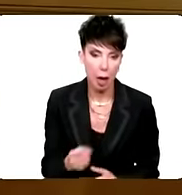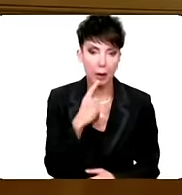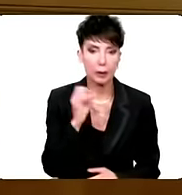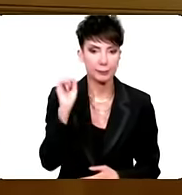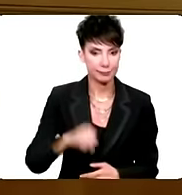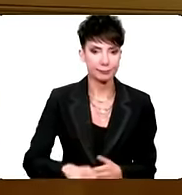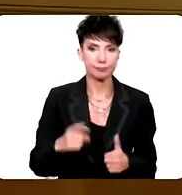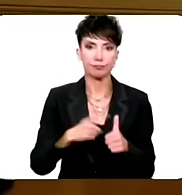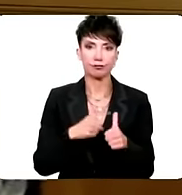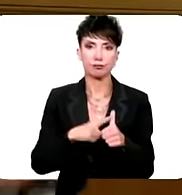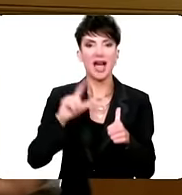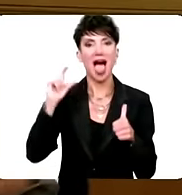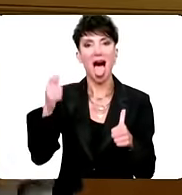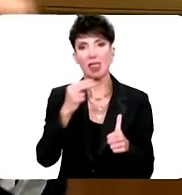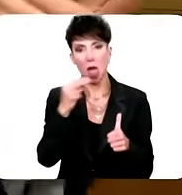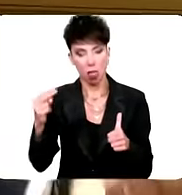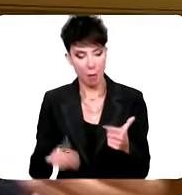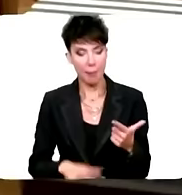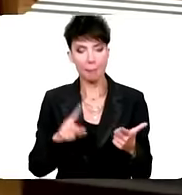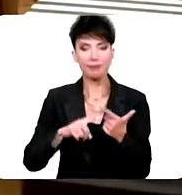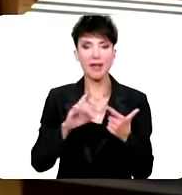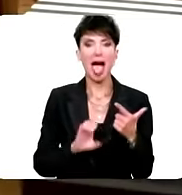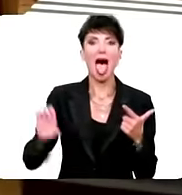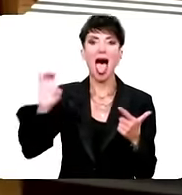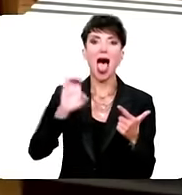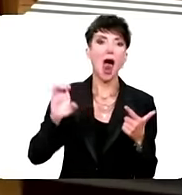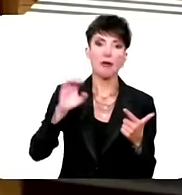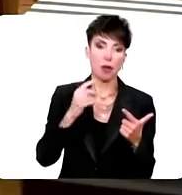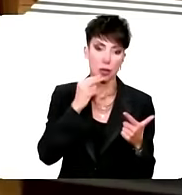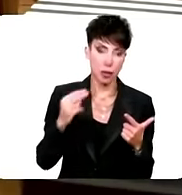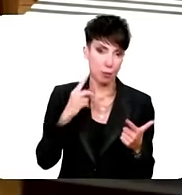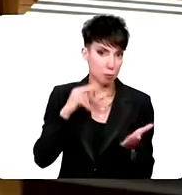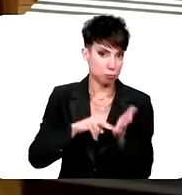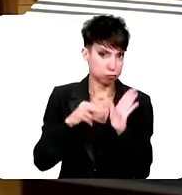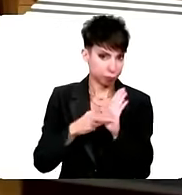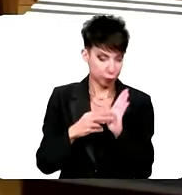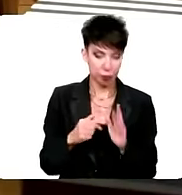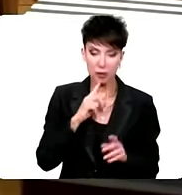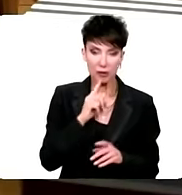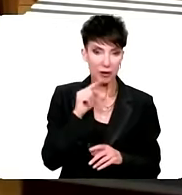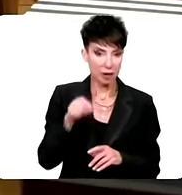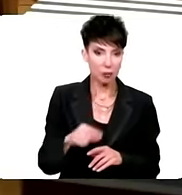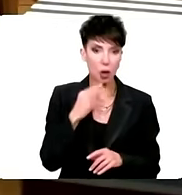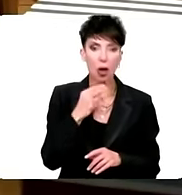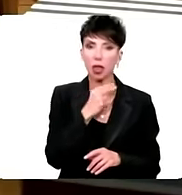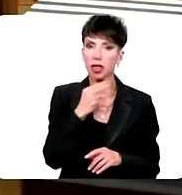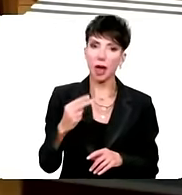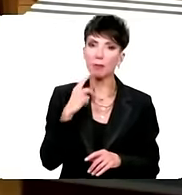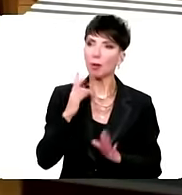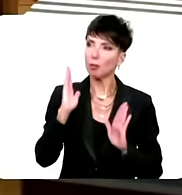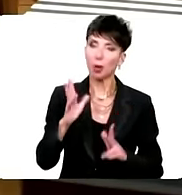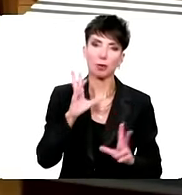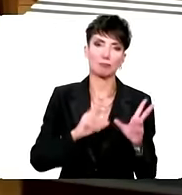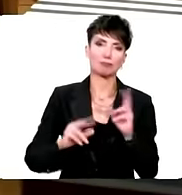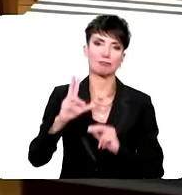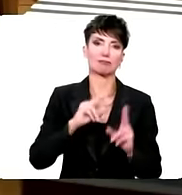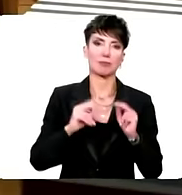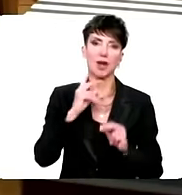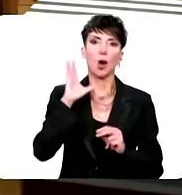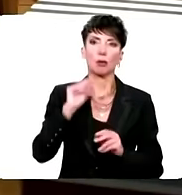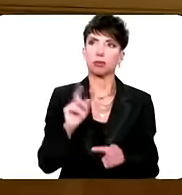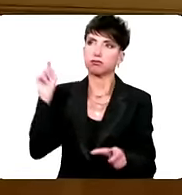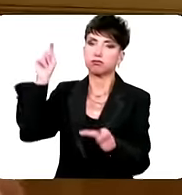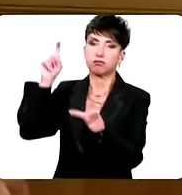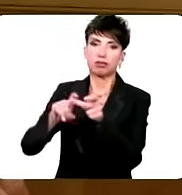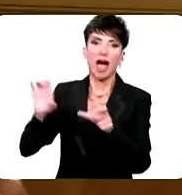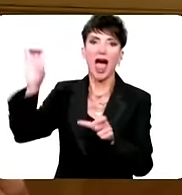ευρωπαϊκό. Mm-hmm. Πρέπει να ξεχνάμε ότι είμαστε στην αρχή ενός μεγάλου ευρωπαϊκού κύκλου. Και τουλάχιστον τώρα μπορούμε να συζητήσουμε, ίσως χωρίς το άγχος της προεκλογικής